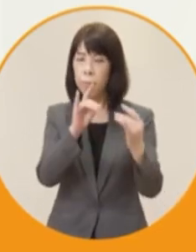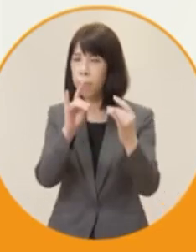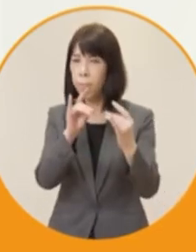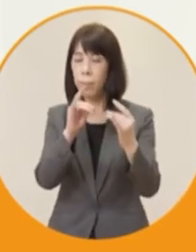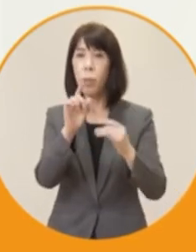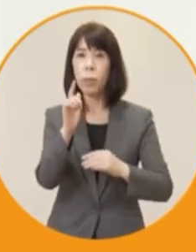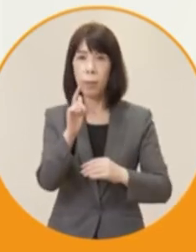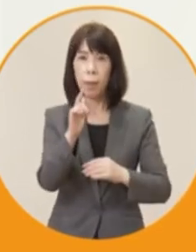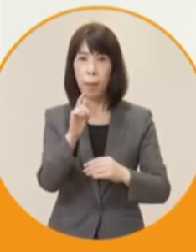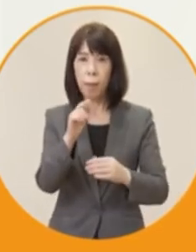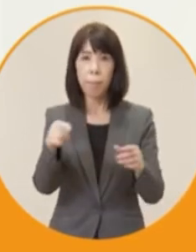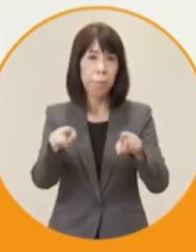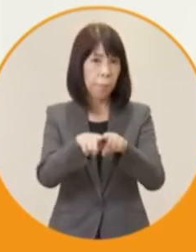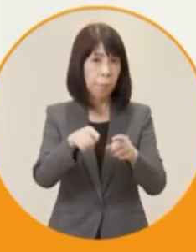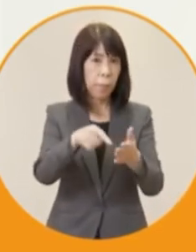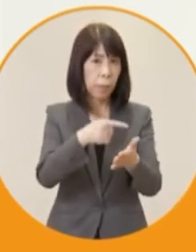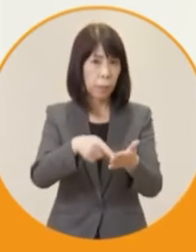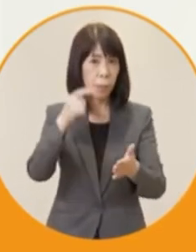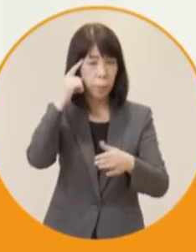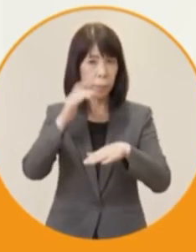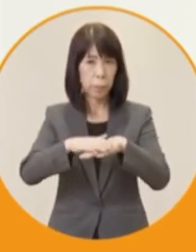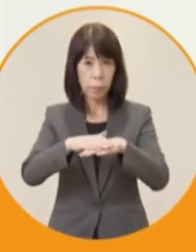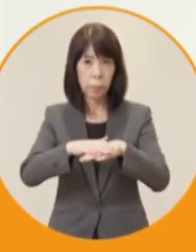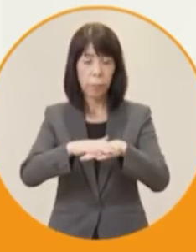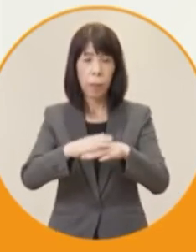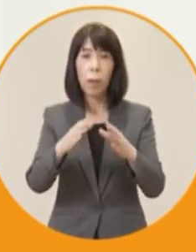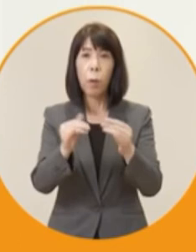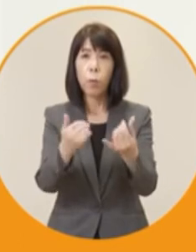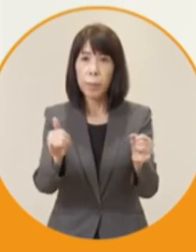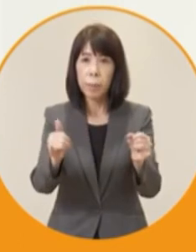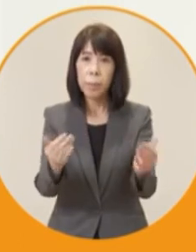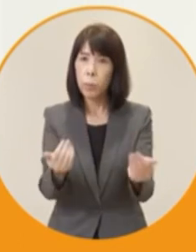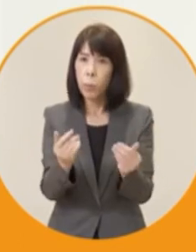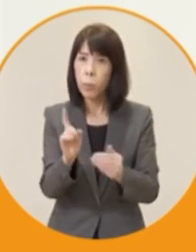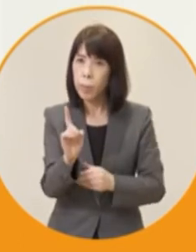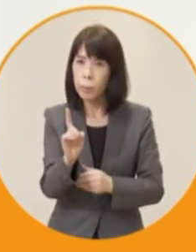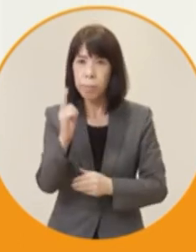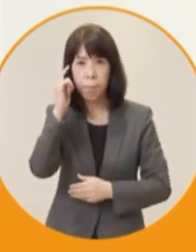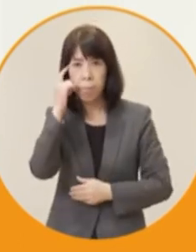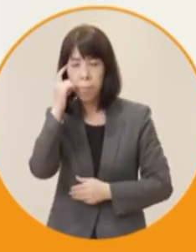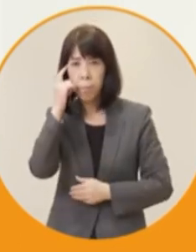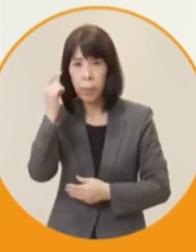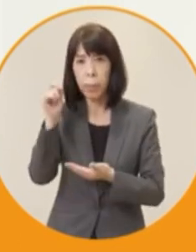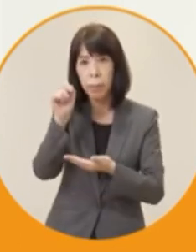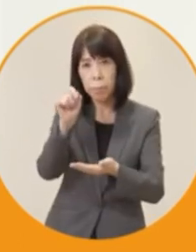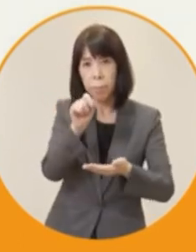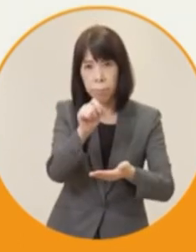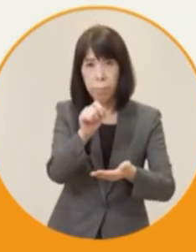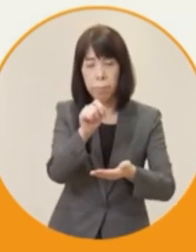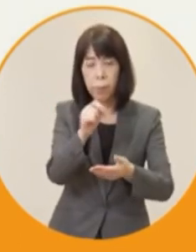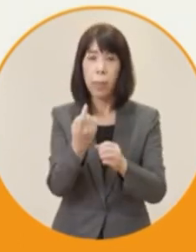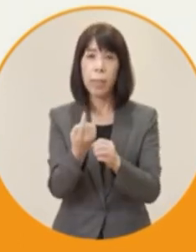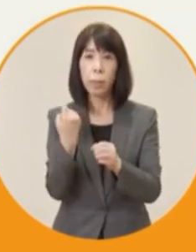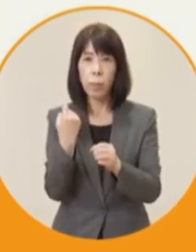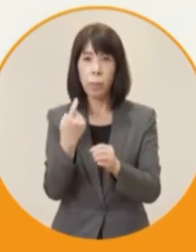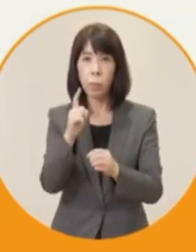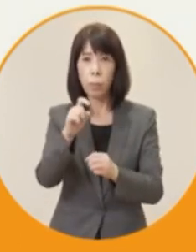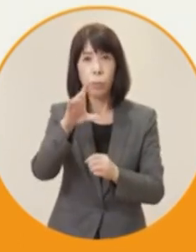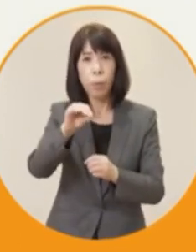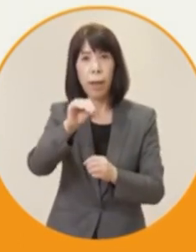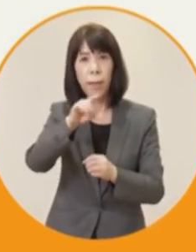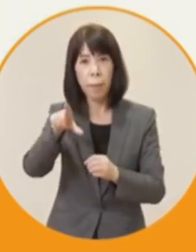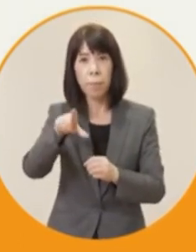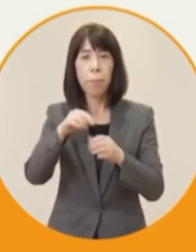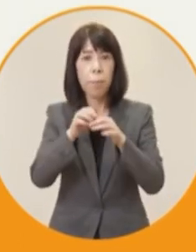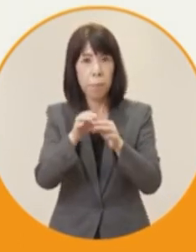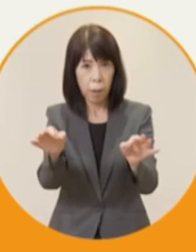決より解決を合言葉に、国民が必要とする政策を提案し続けてきました。昨年の一律10万円